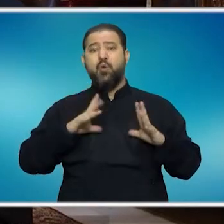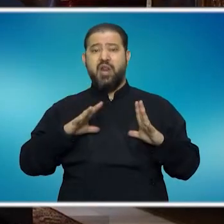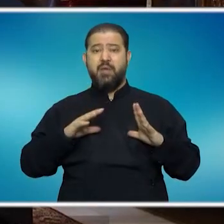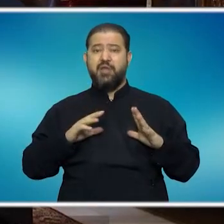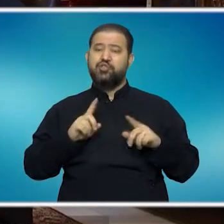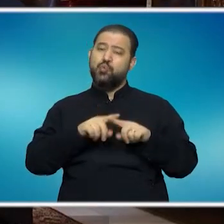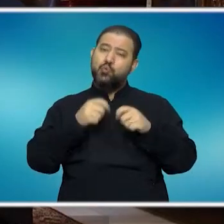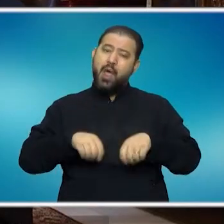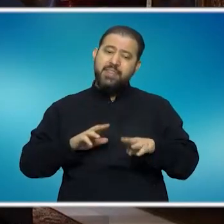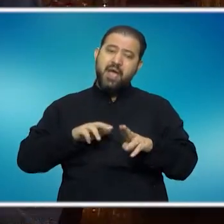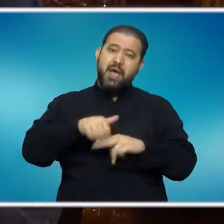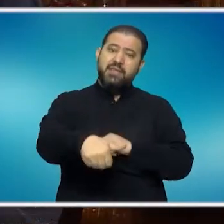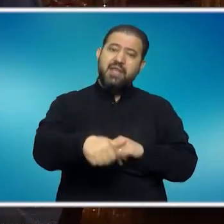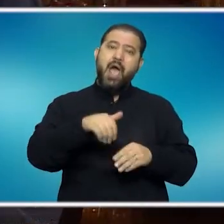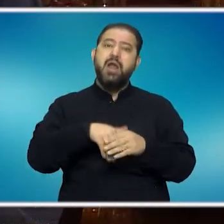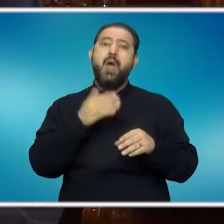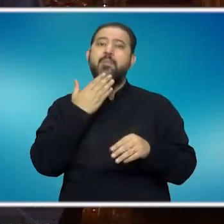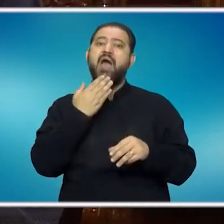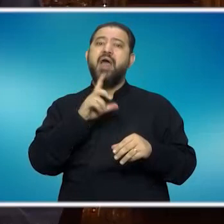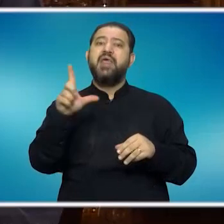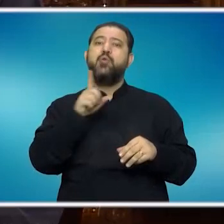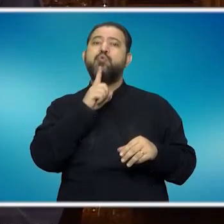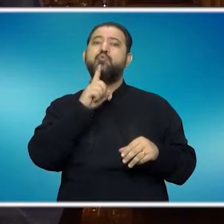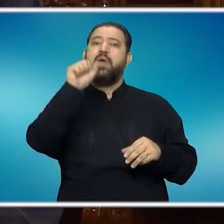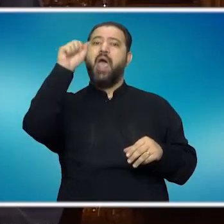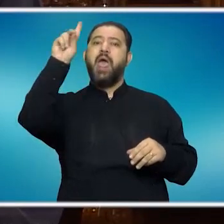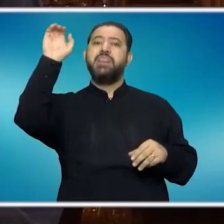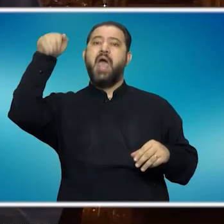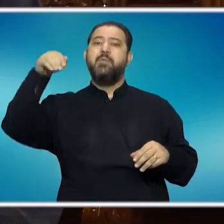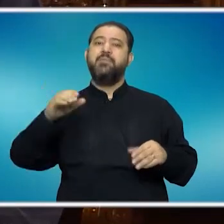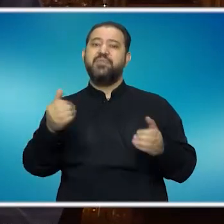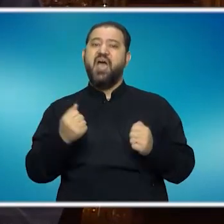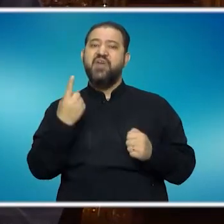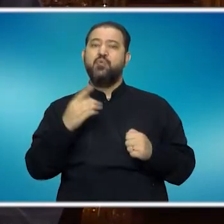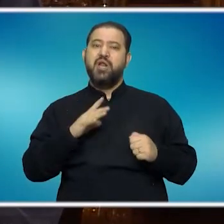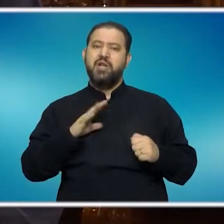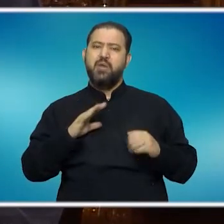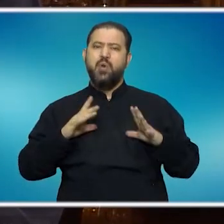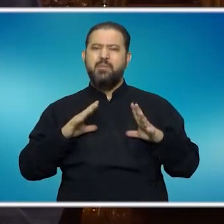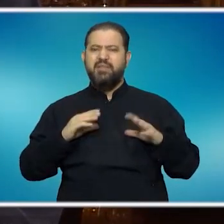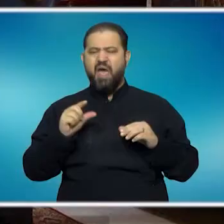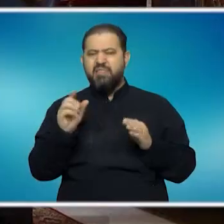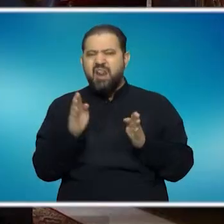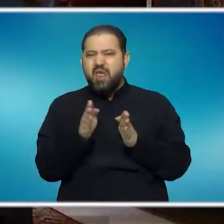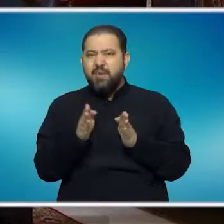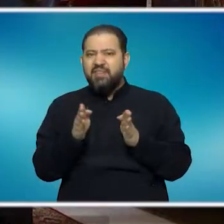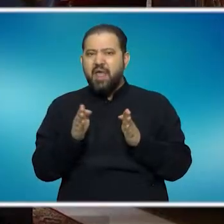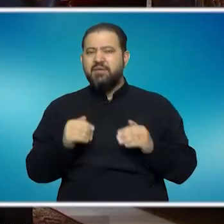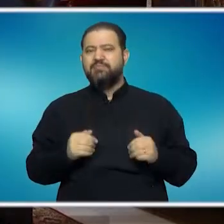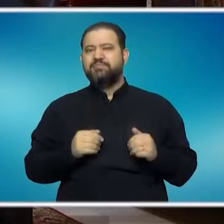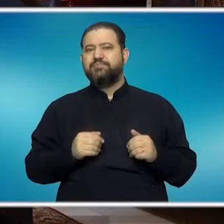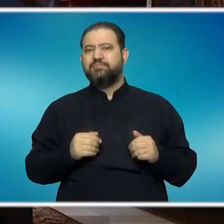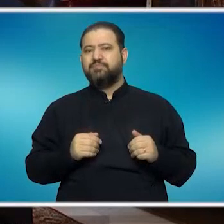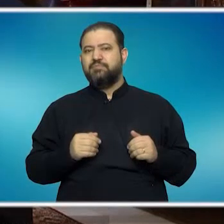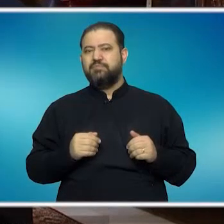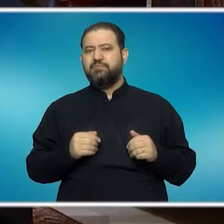urma căderii în păcat, urmașii lui Adam aveau o libertate, am zice, autolimitată prin păcatele lor și